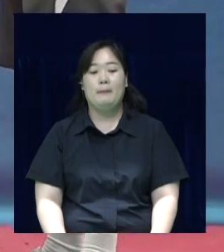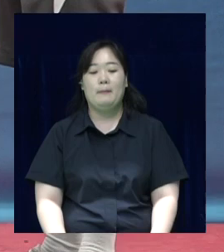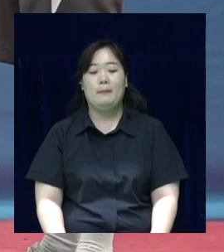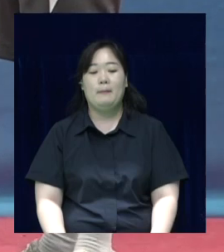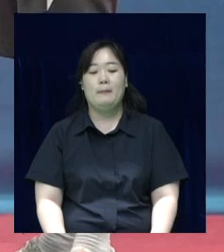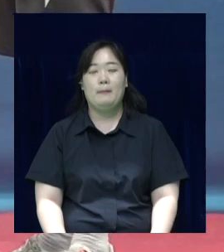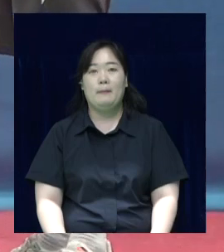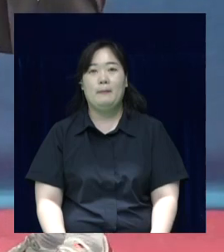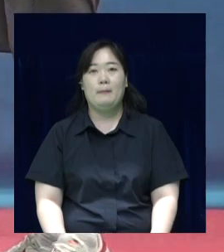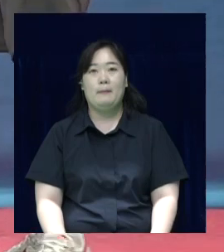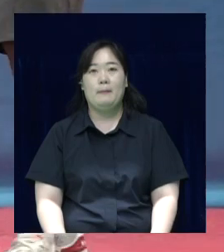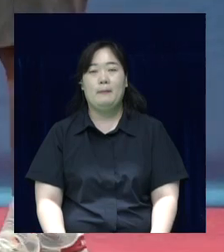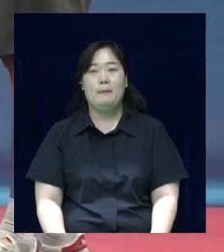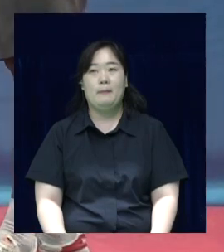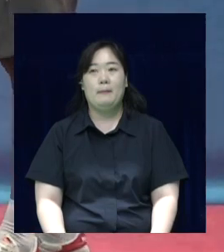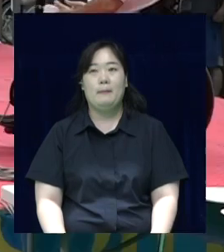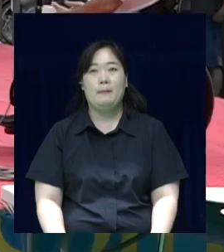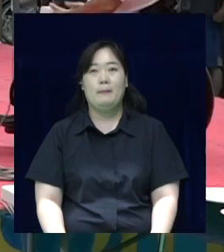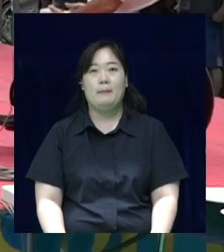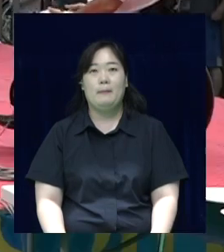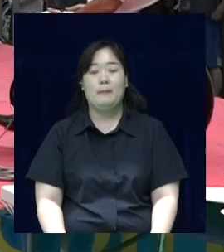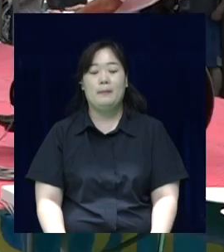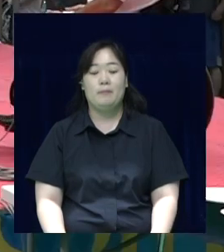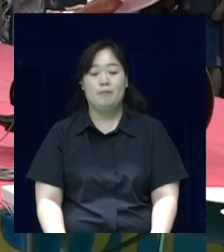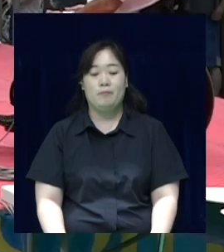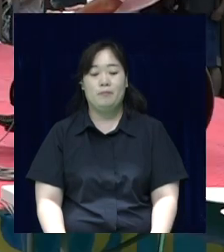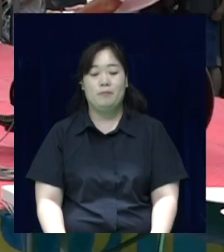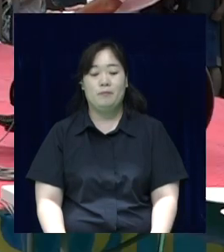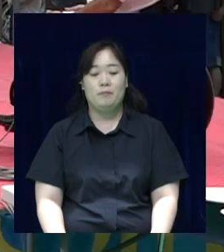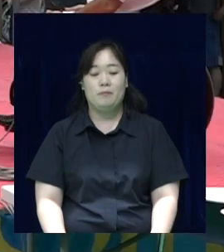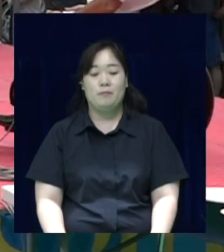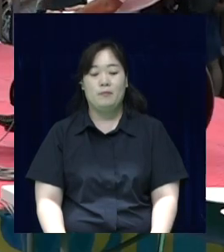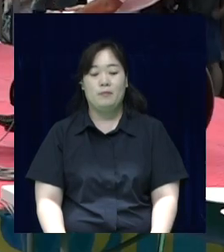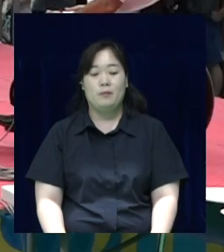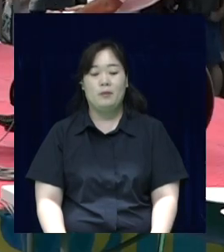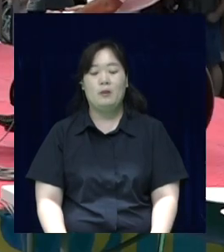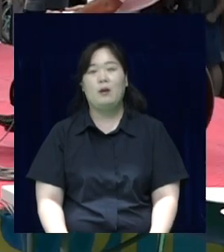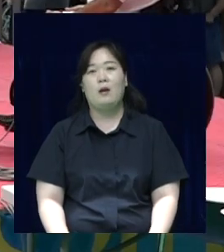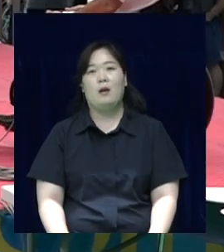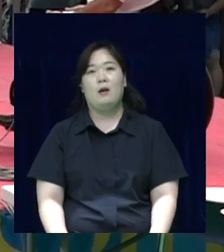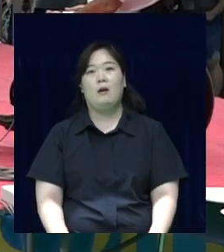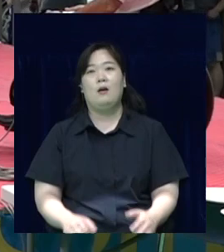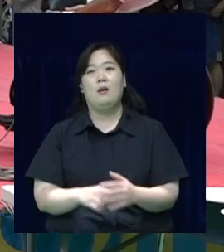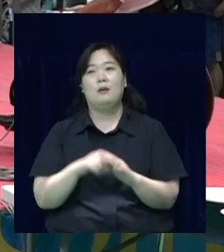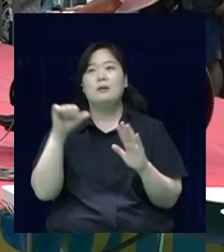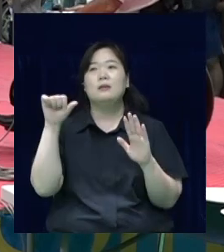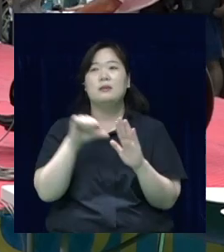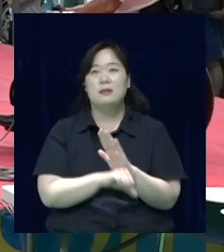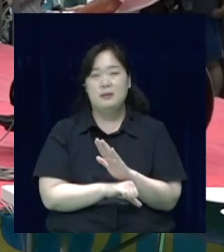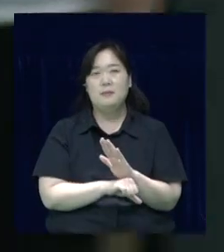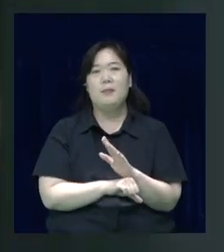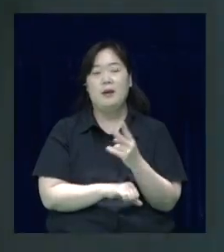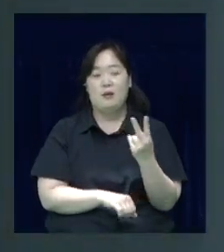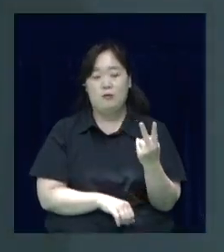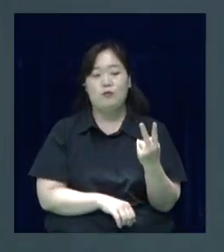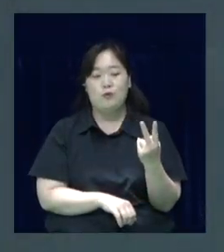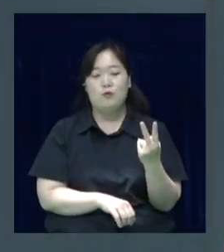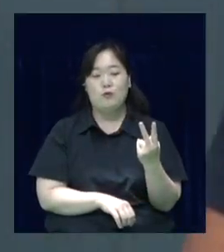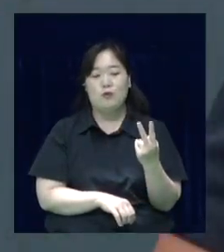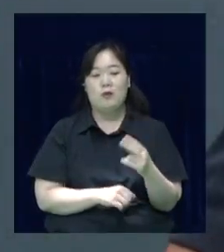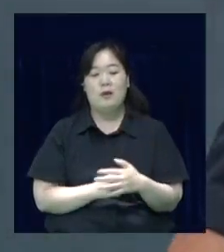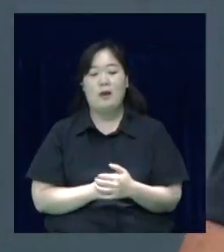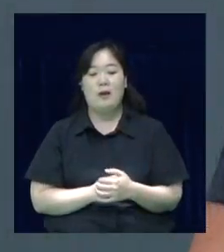자, 판정을 한번 살펴보도록 예. 하겠습니다. 자, 실패가 두 개가 나오면서 지금